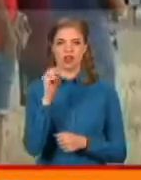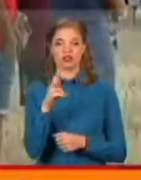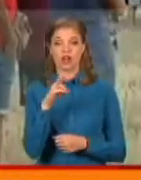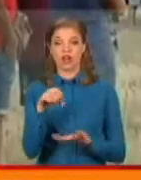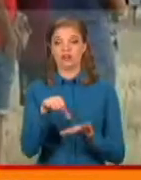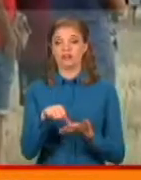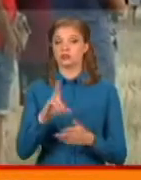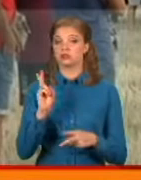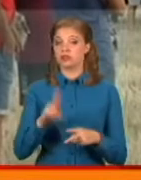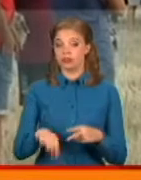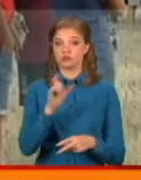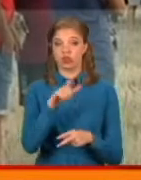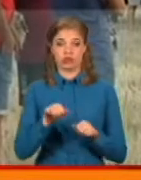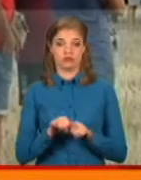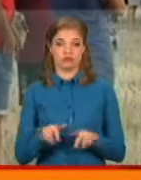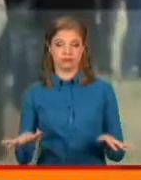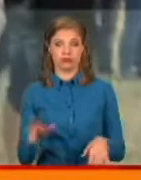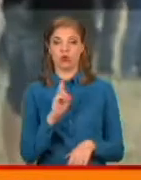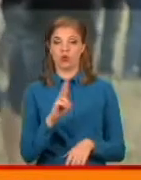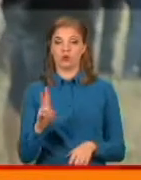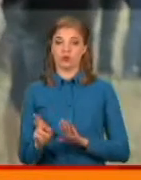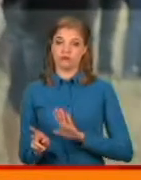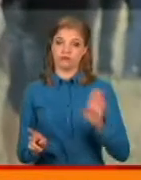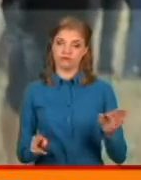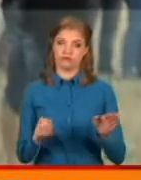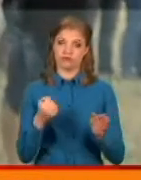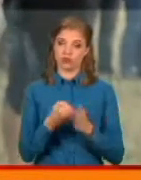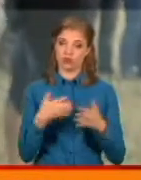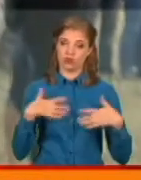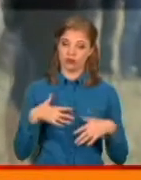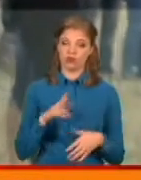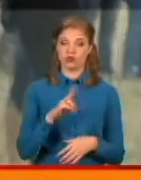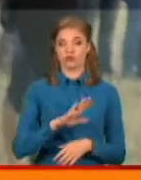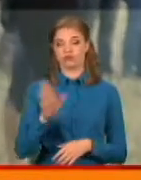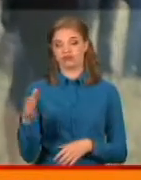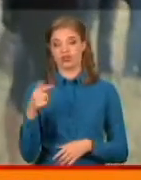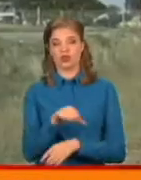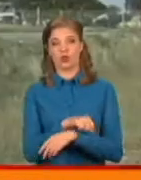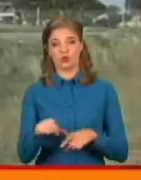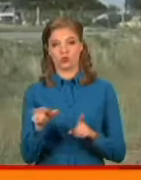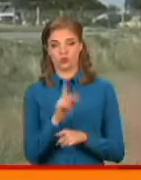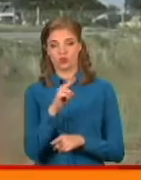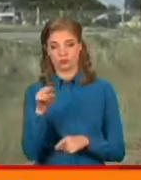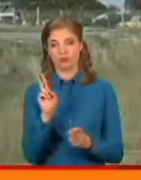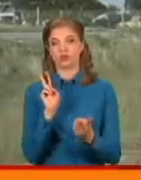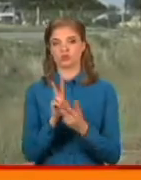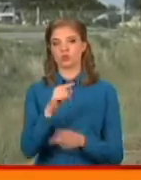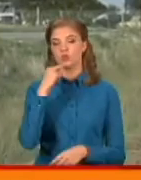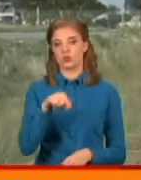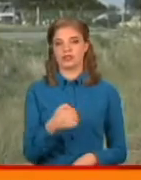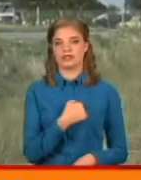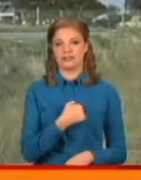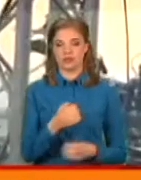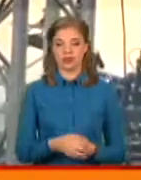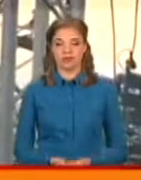виступ завершується, і люди розходяться. Хтось у бік неокупованої території, хтось туди, де на кордоні з КПП їх зустрінуть російські